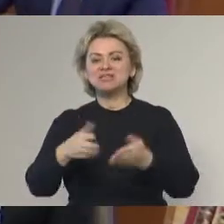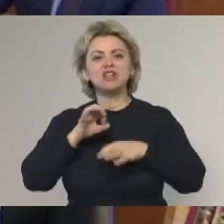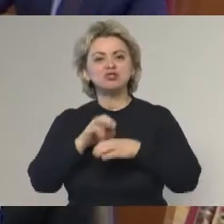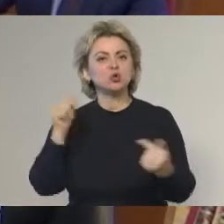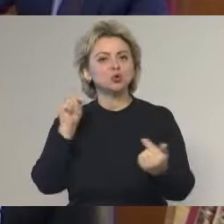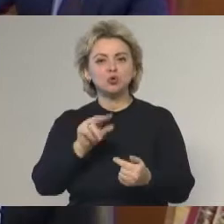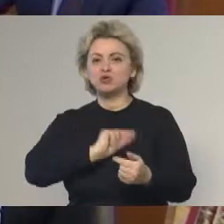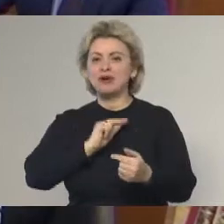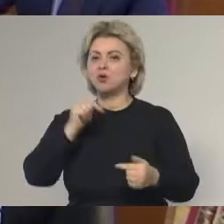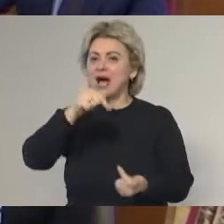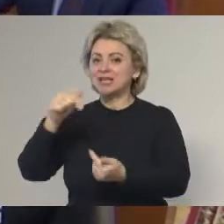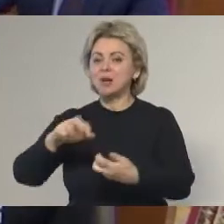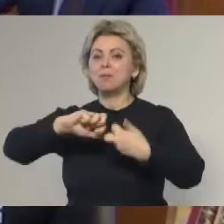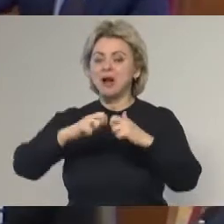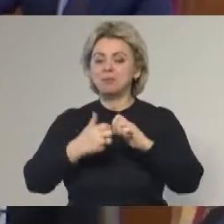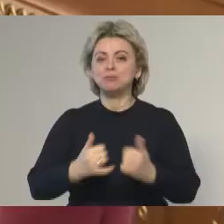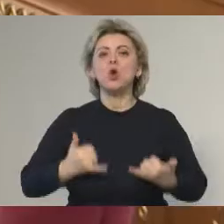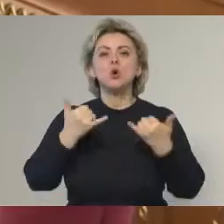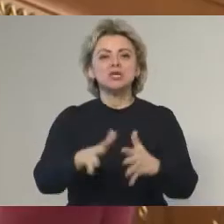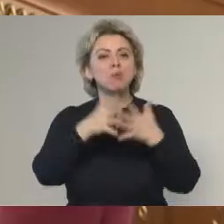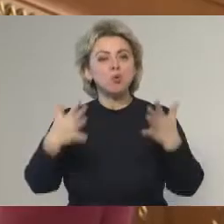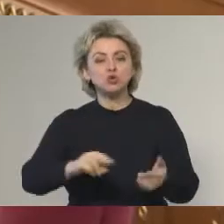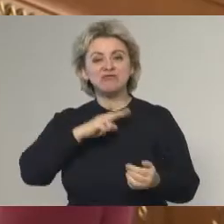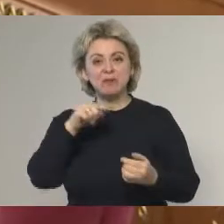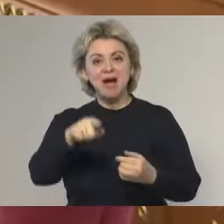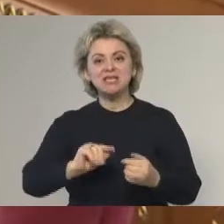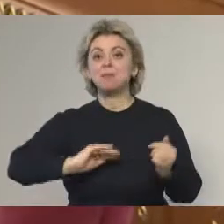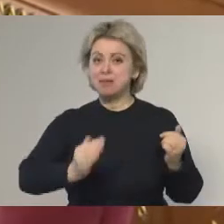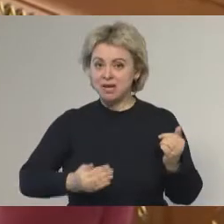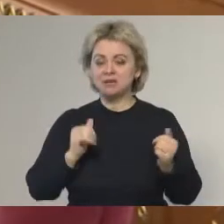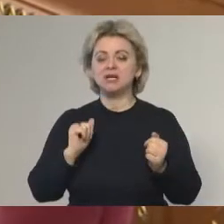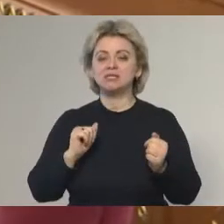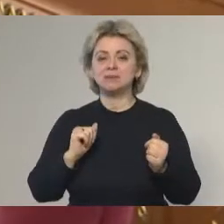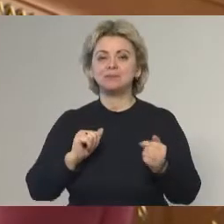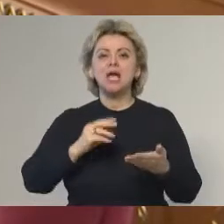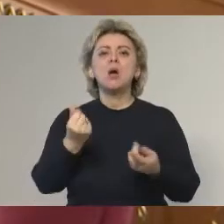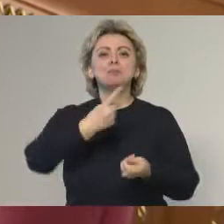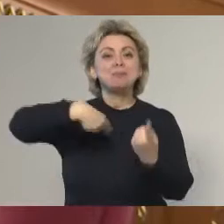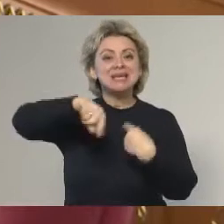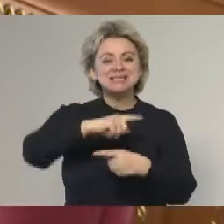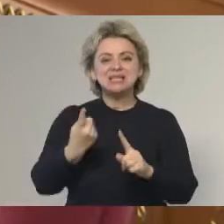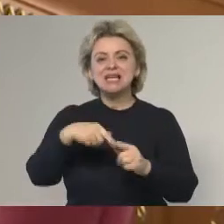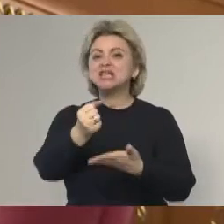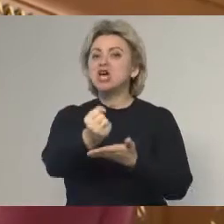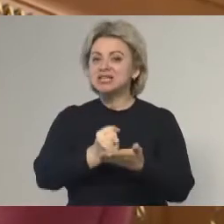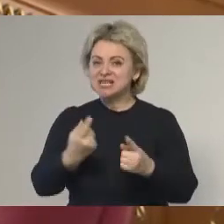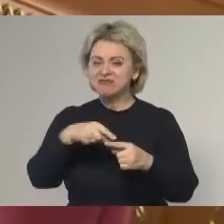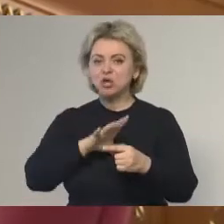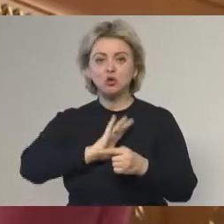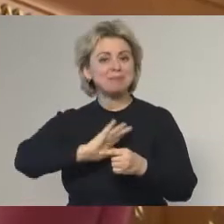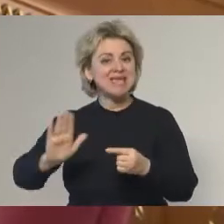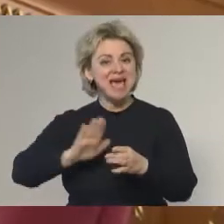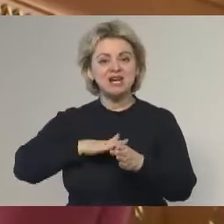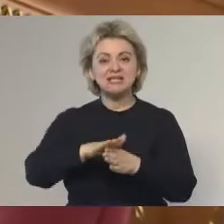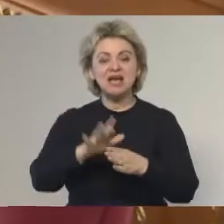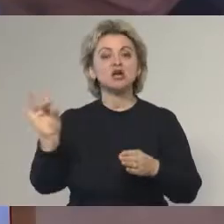точечную работу с конкретными проблемами и уделять больше внимания предпринимателям. Бизнес – это резерв, который мы не реализовали